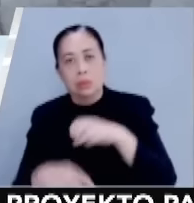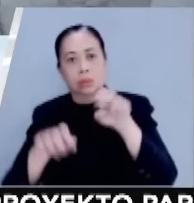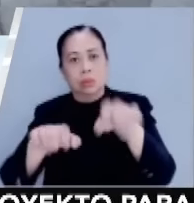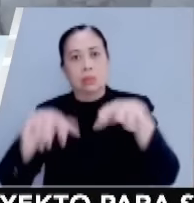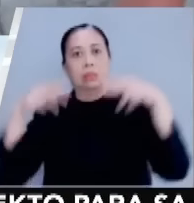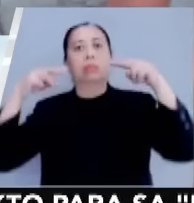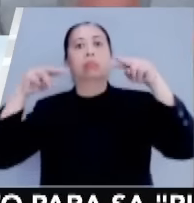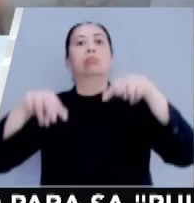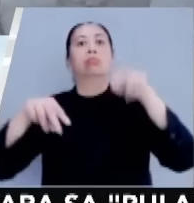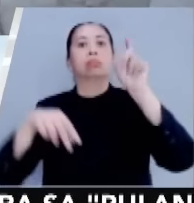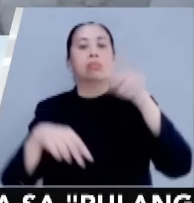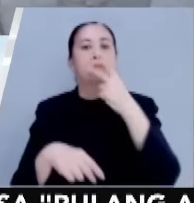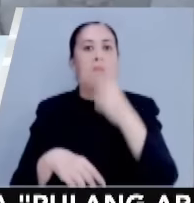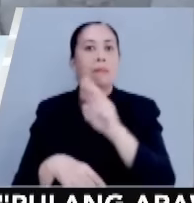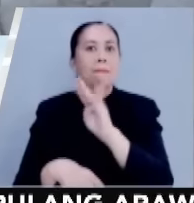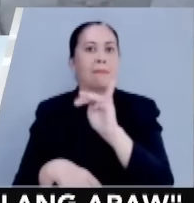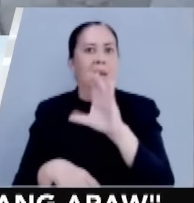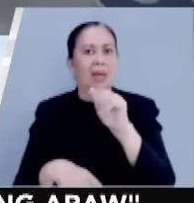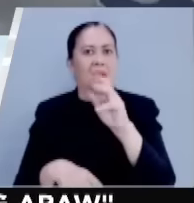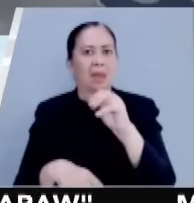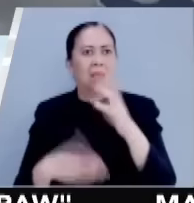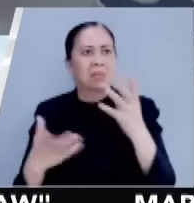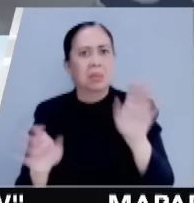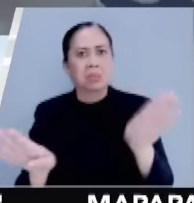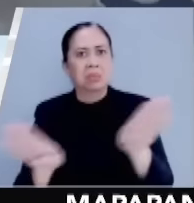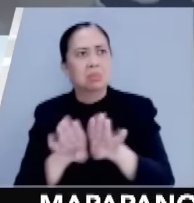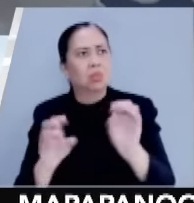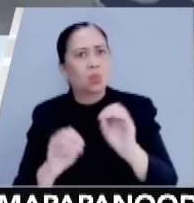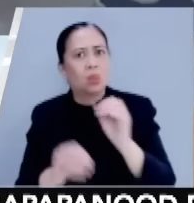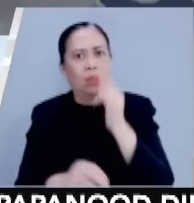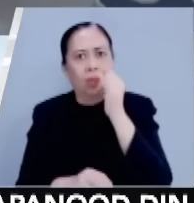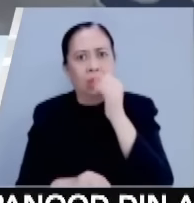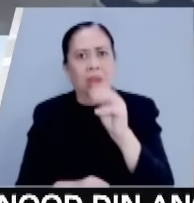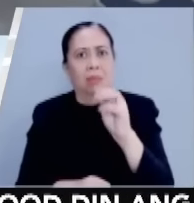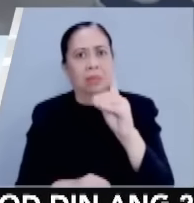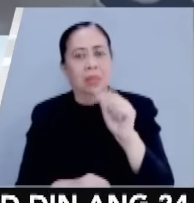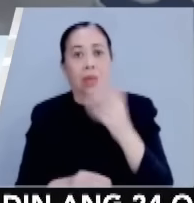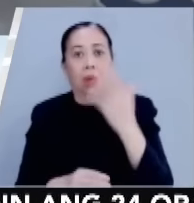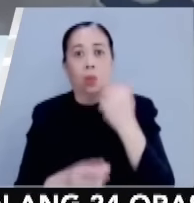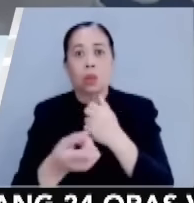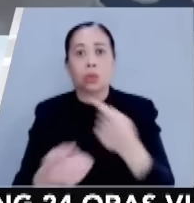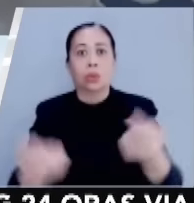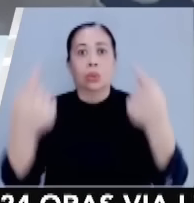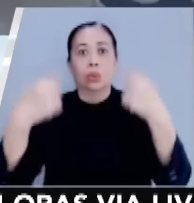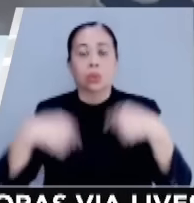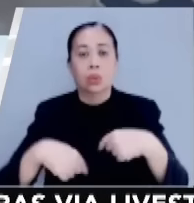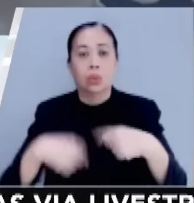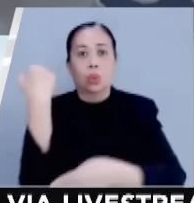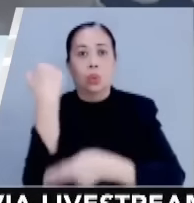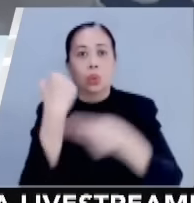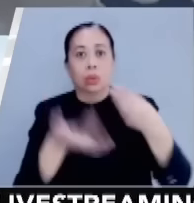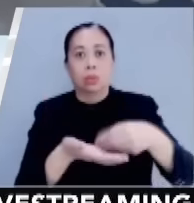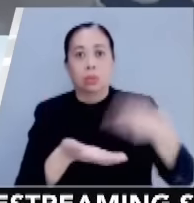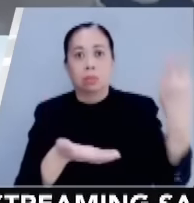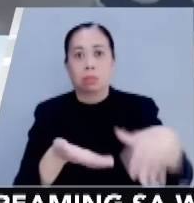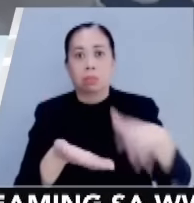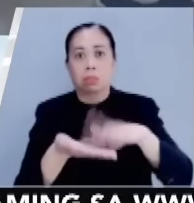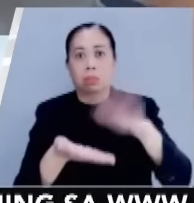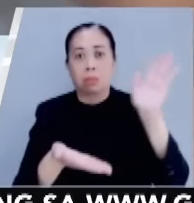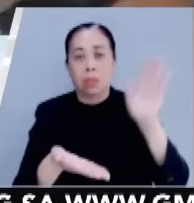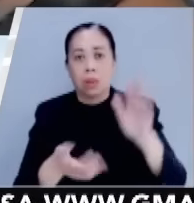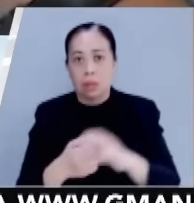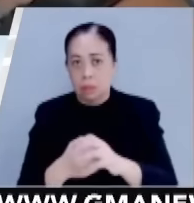a bicam? No media has seen a bicam. Bakit kayo pumupunta sa mga hotel na mahal at the public